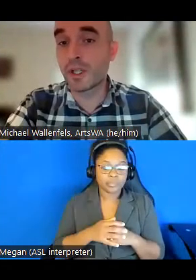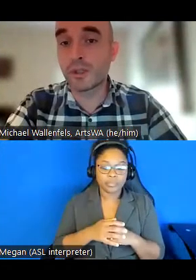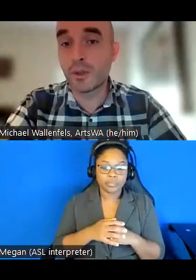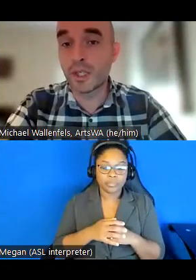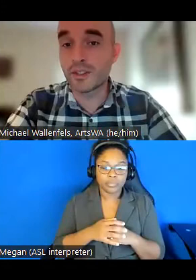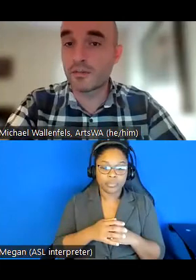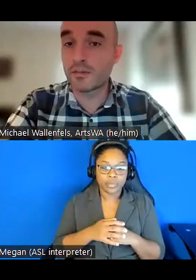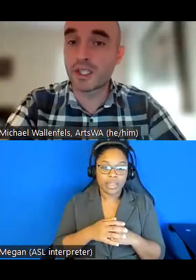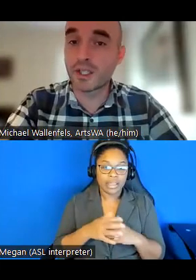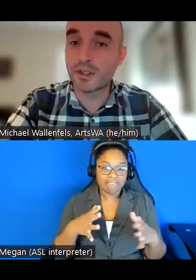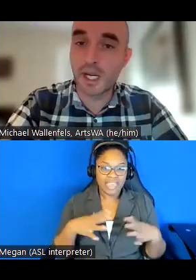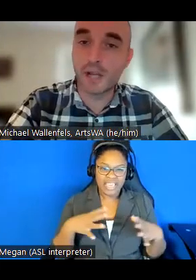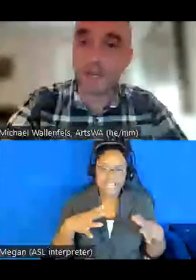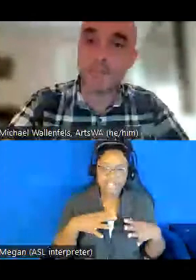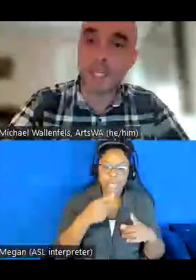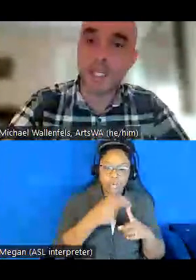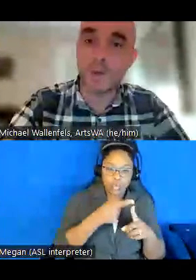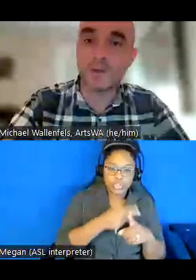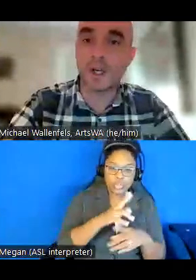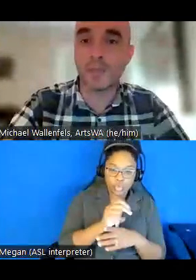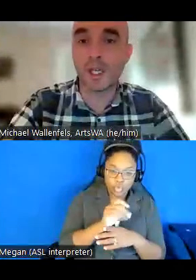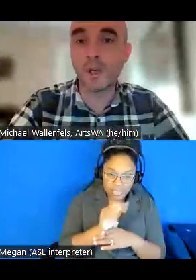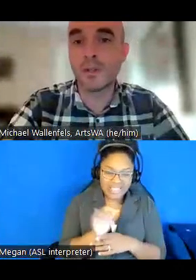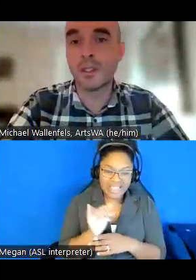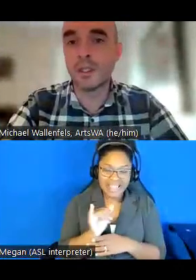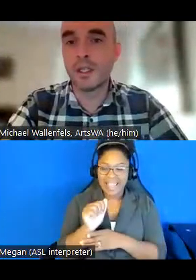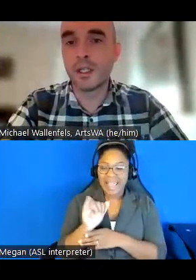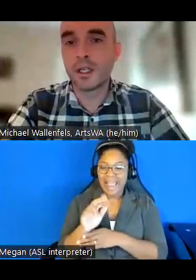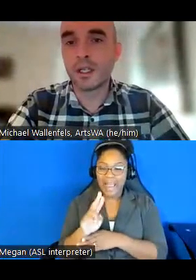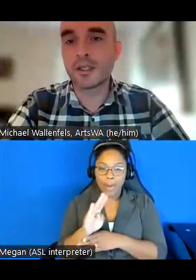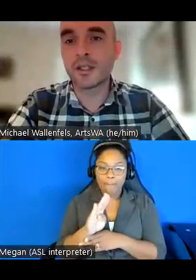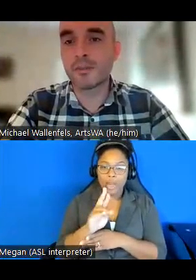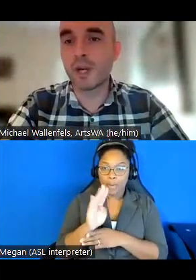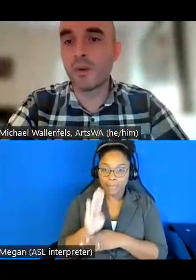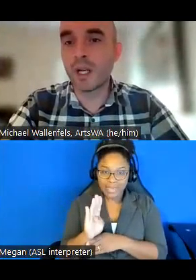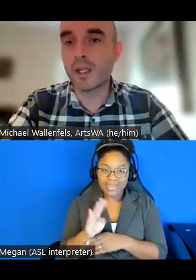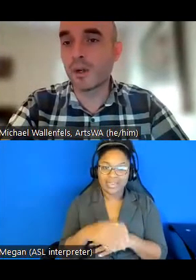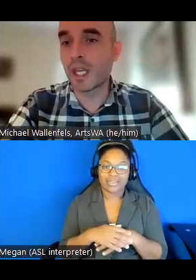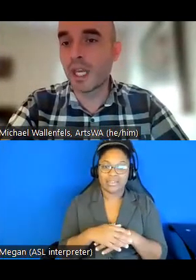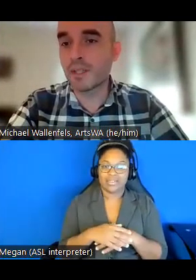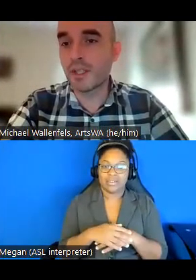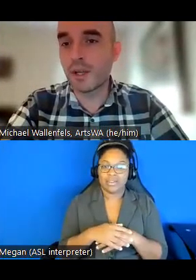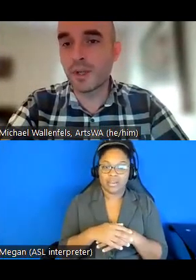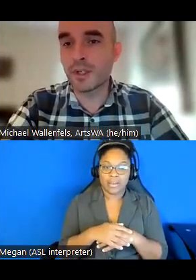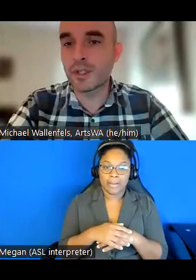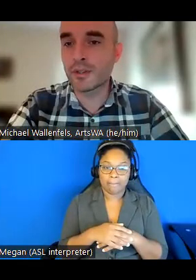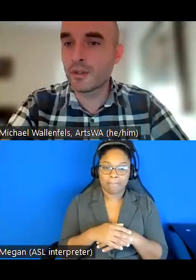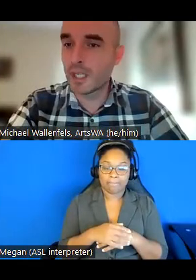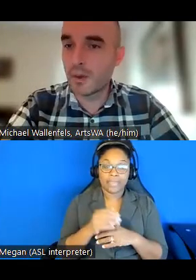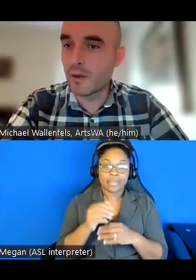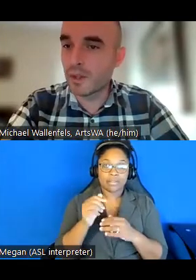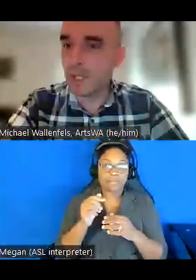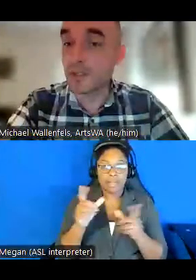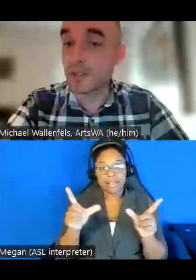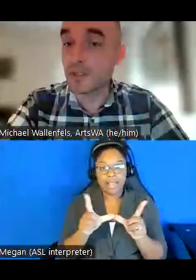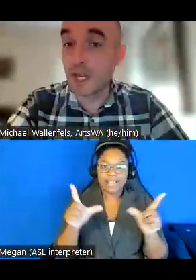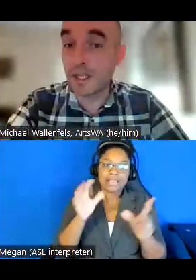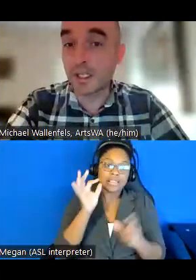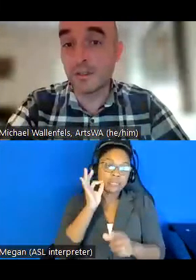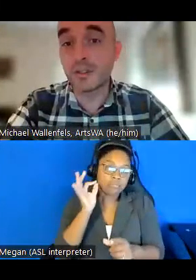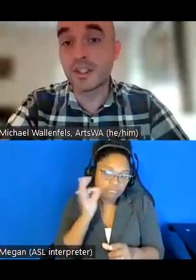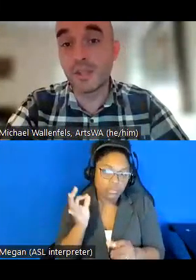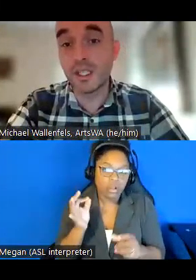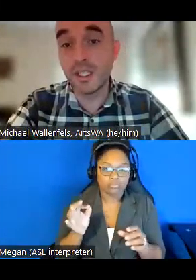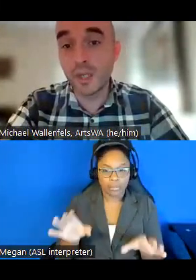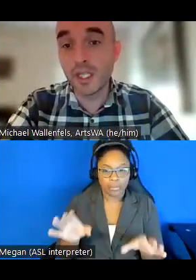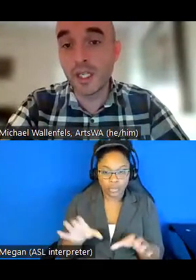포함. 그다음에 휴가 또는 단기 임대 숙소 예를 들어서 에어비앤비, VRBO 자격 안 되고요. 허가된 라이선스